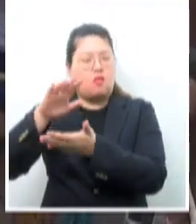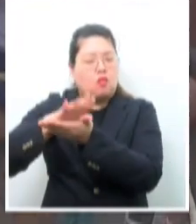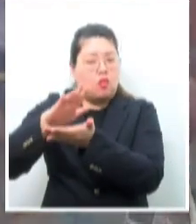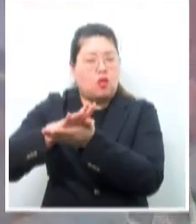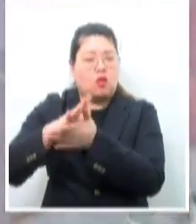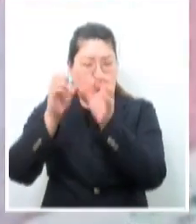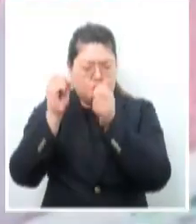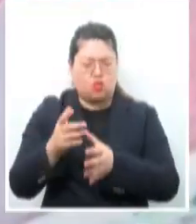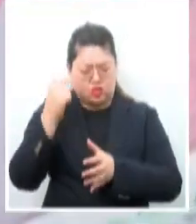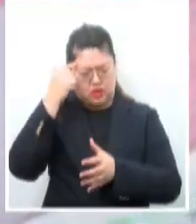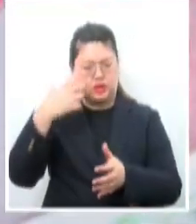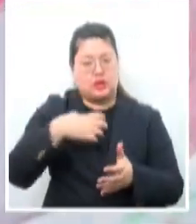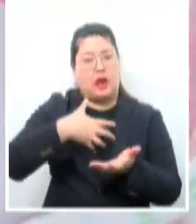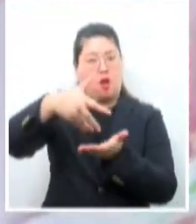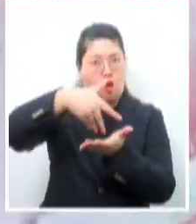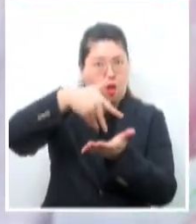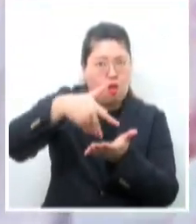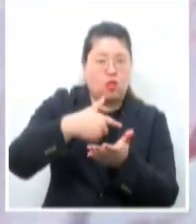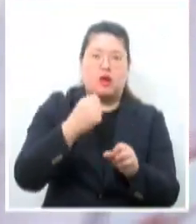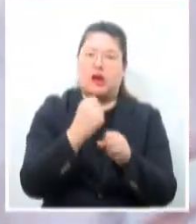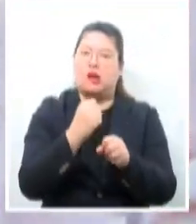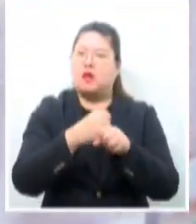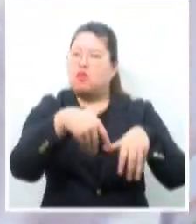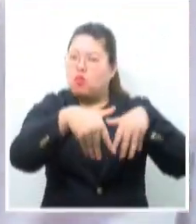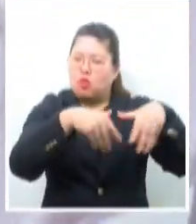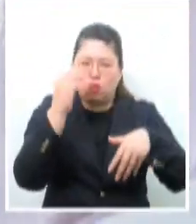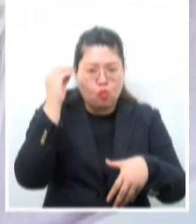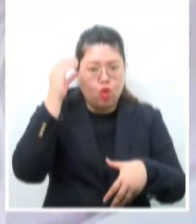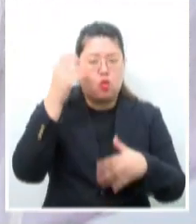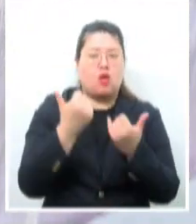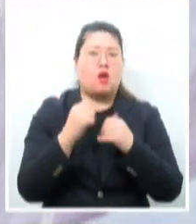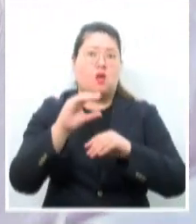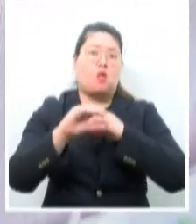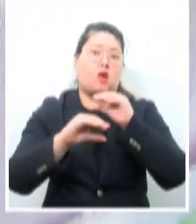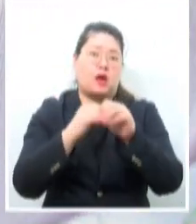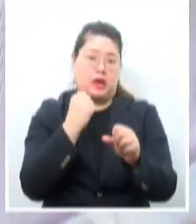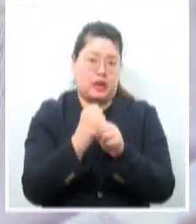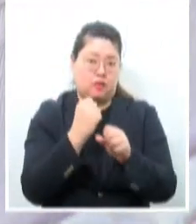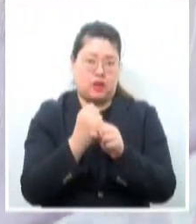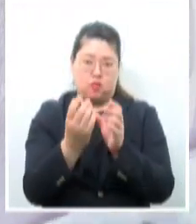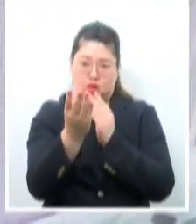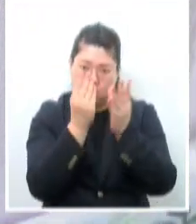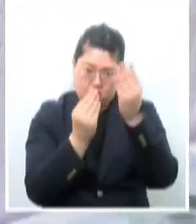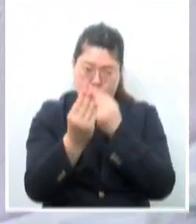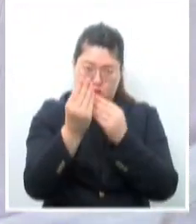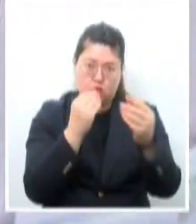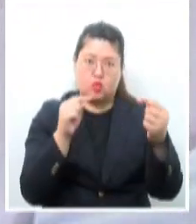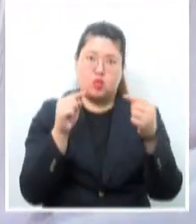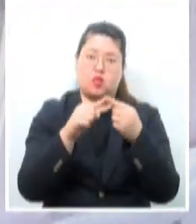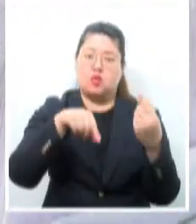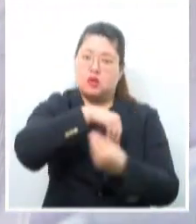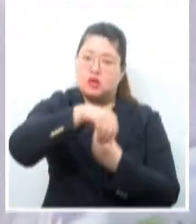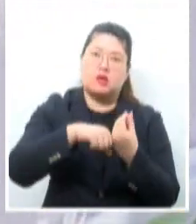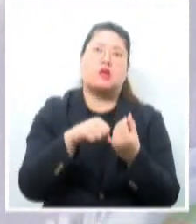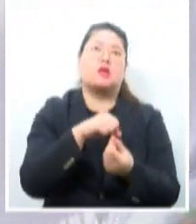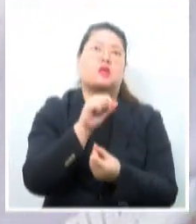าภูมิปัญญาท้องถิ่นของชุมชนไว้เลยทำโครงการ การเรียนรู้ตามหลักปรัชญาของเศรษฐกิจพอเพียง